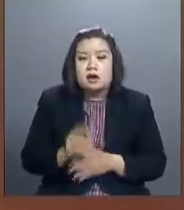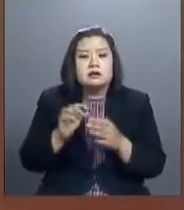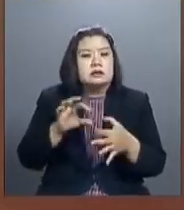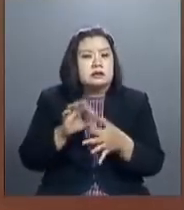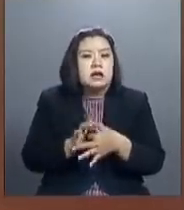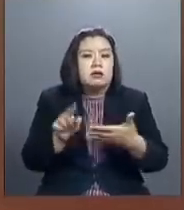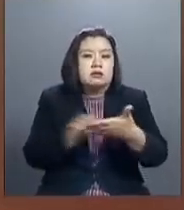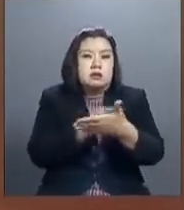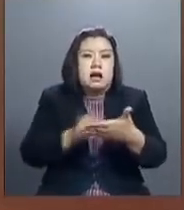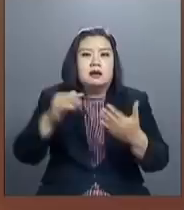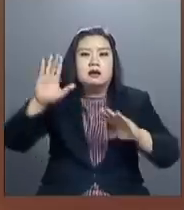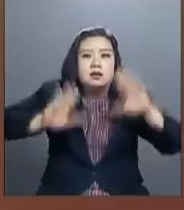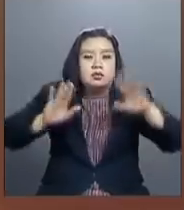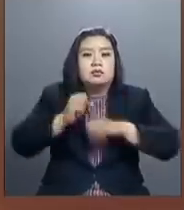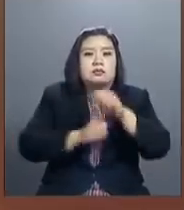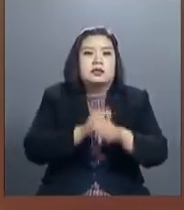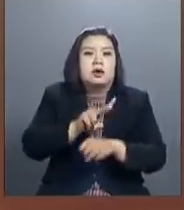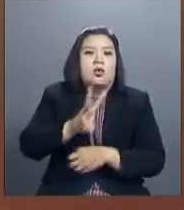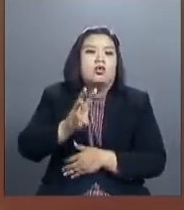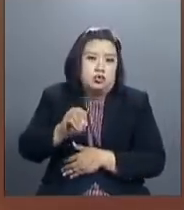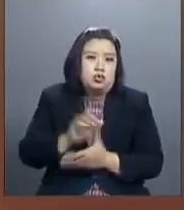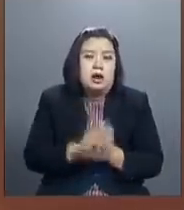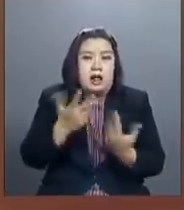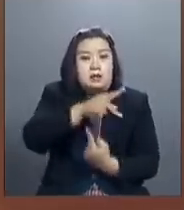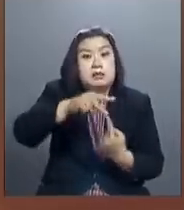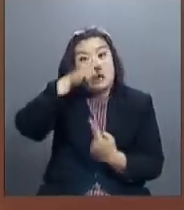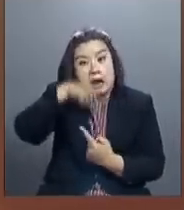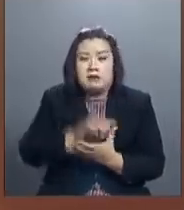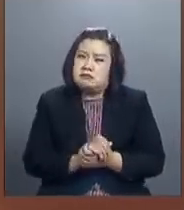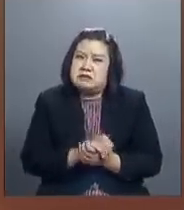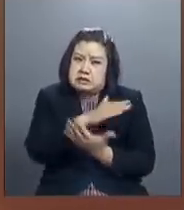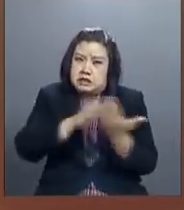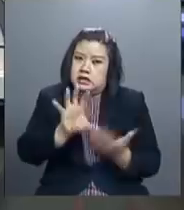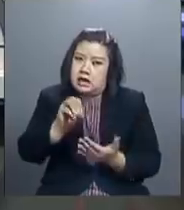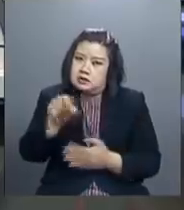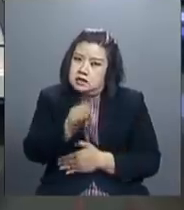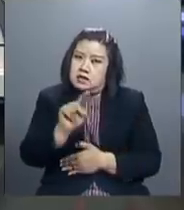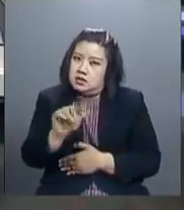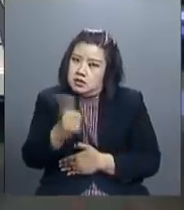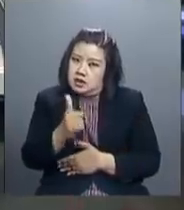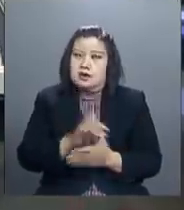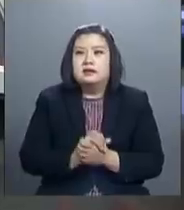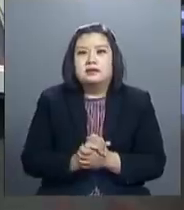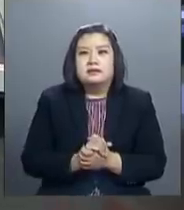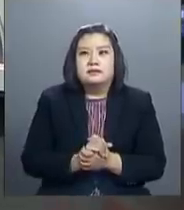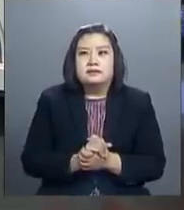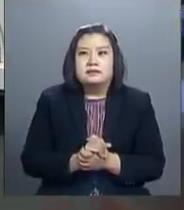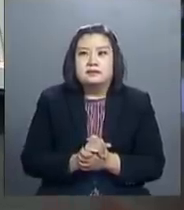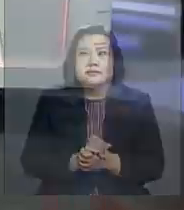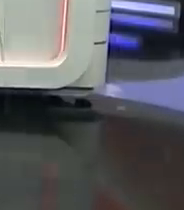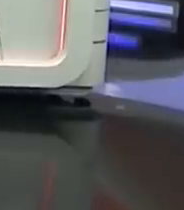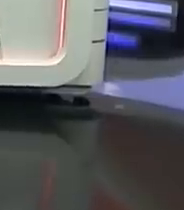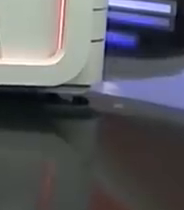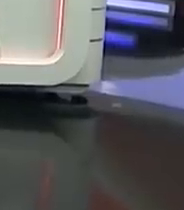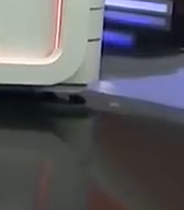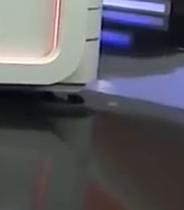รัฐธรรมนูญปี2560ค่ะเพื่อไทยจะได้แบบครึ่งต่อครึ่งอีกหรือเปล่า ค่ะด้วยเหตุอันนี้กระมังค่ะที่ทำให้พลเอกประยุท